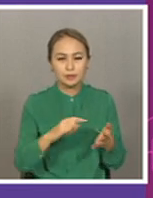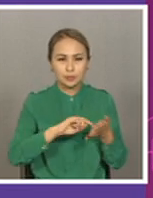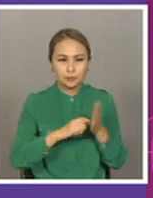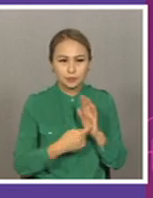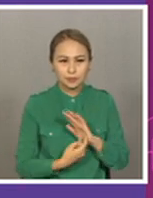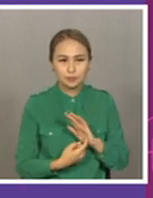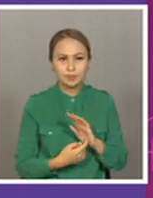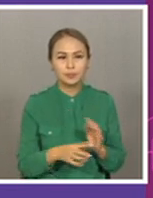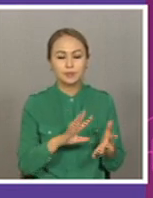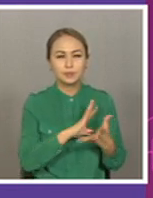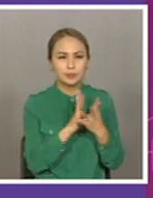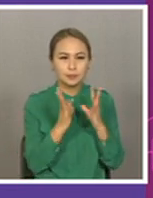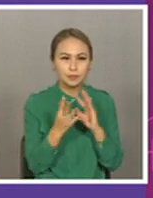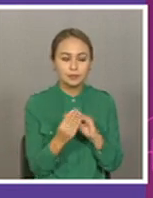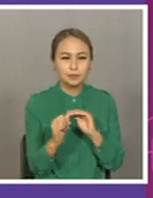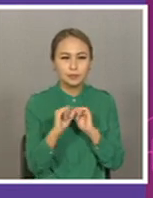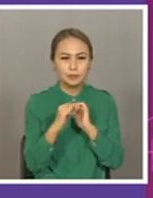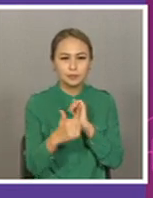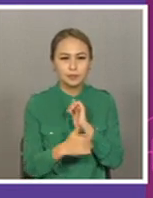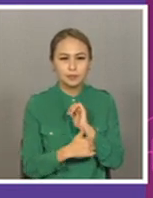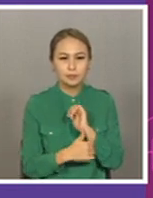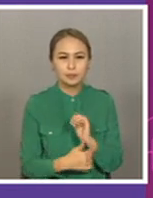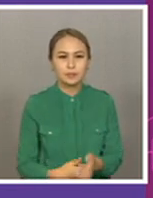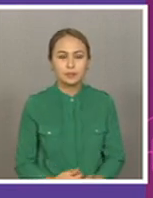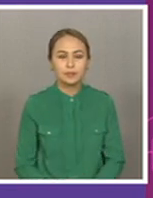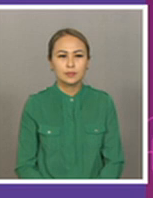2 мен көбейтіндісінің мәнін қосамыз.